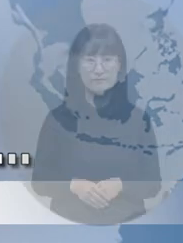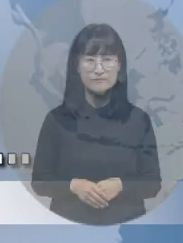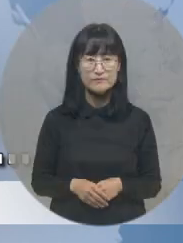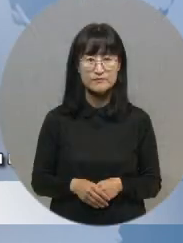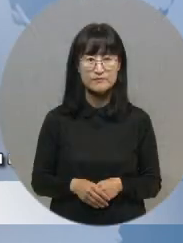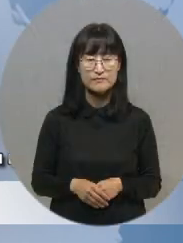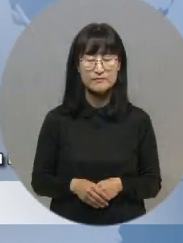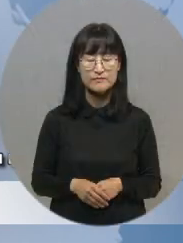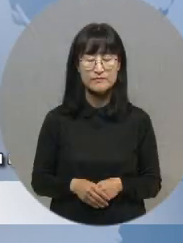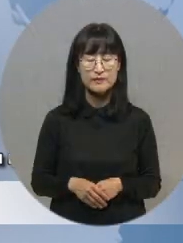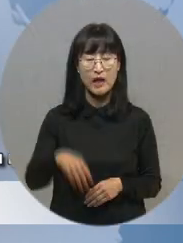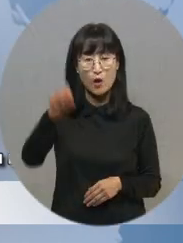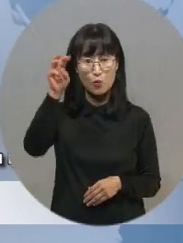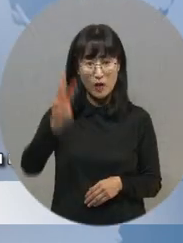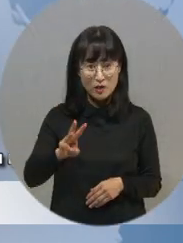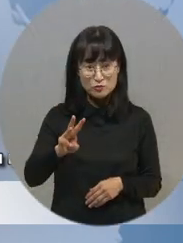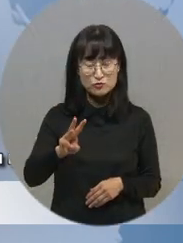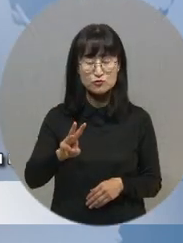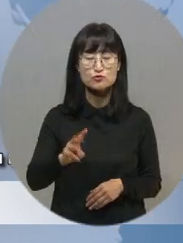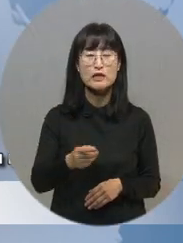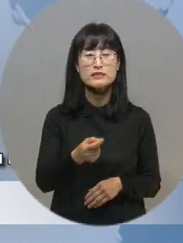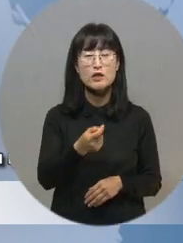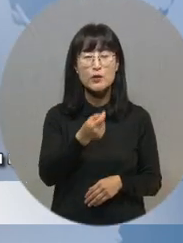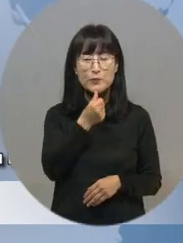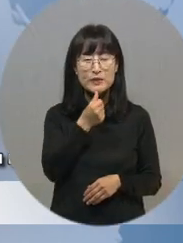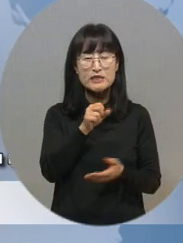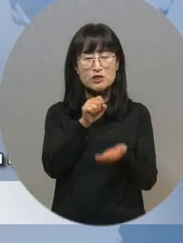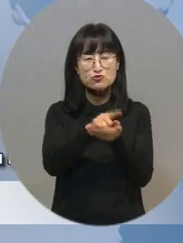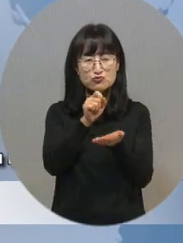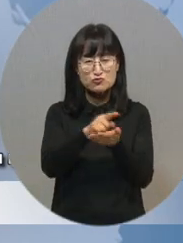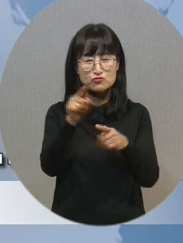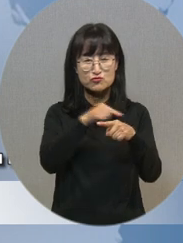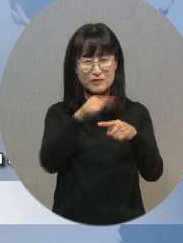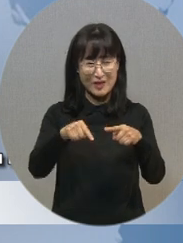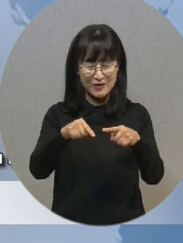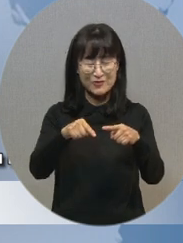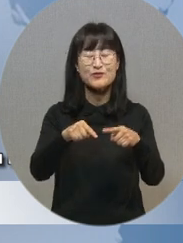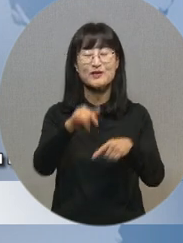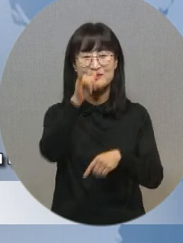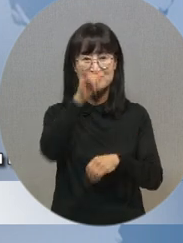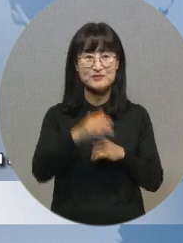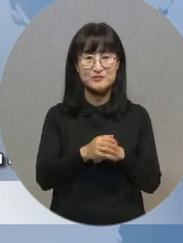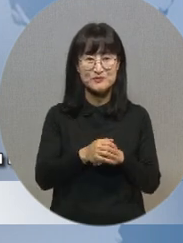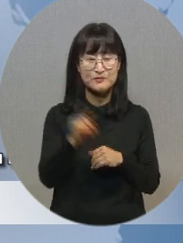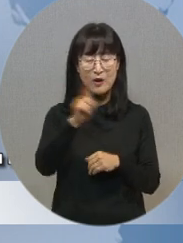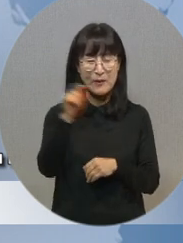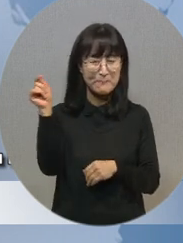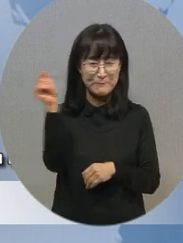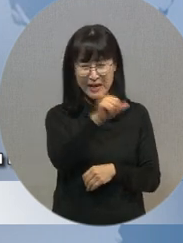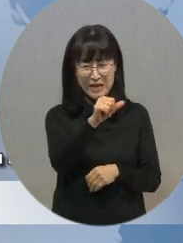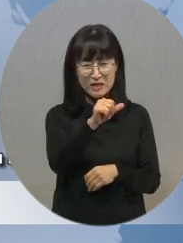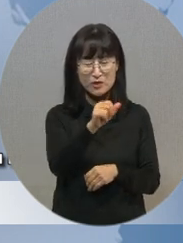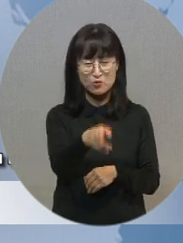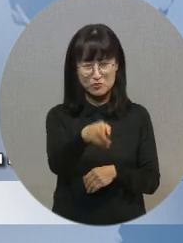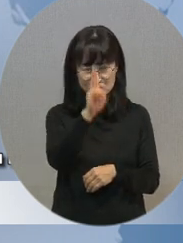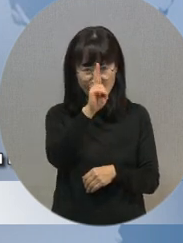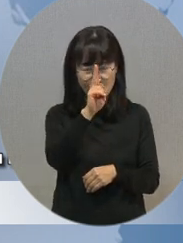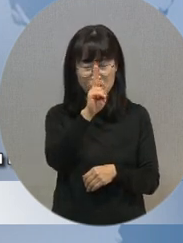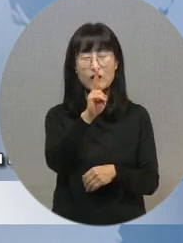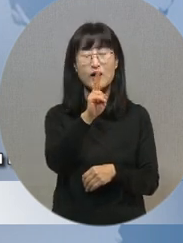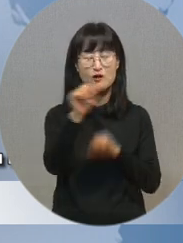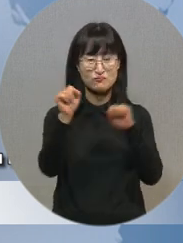광주 광역시에서 풋살 대회가 열렸습니다. 미니 축구 형태의 풋살은 빠른 속도와 정확성이